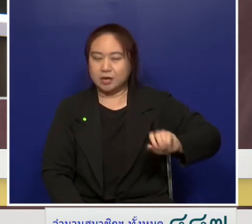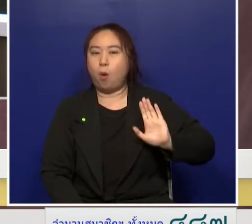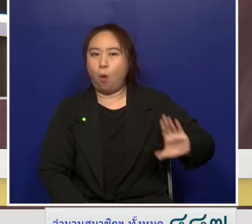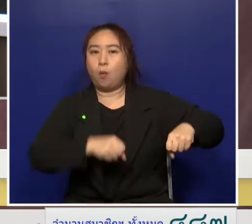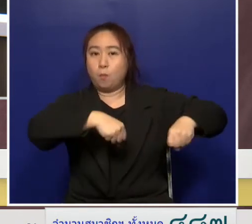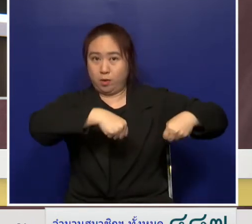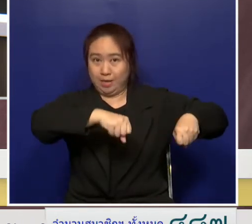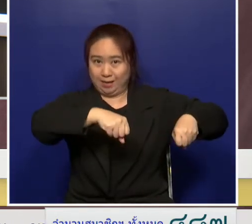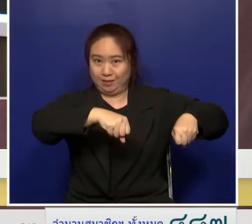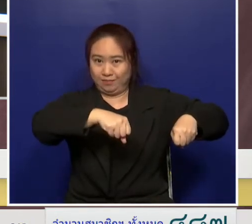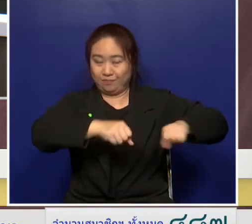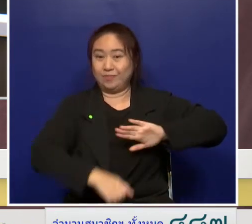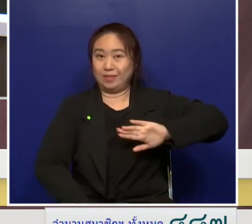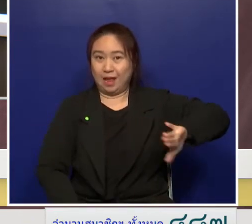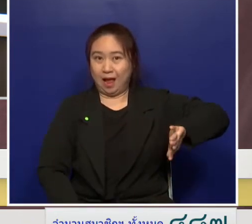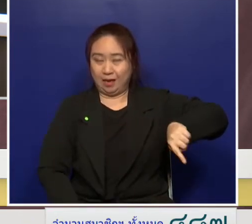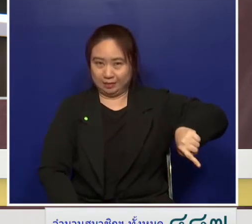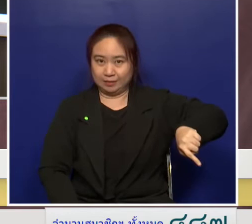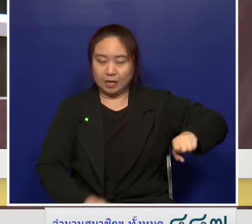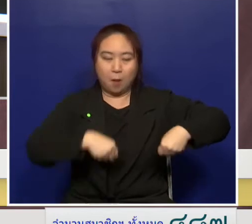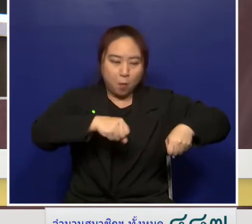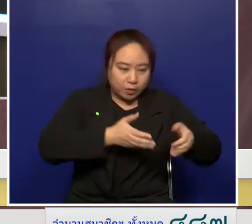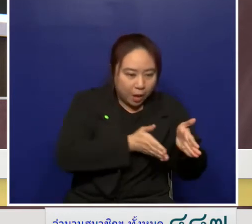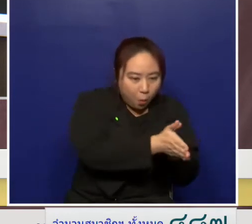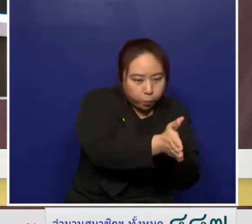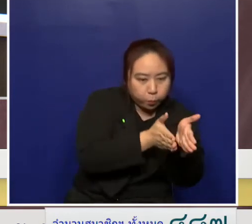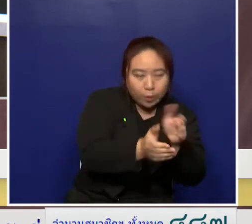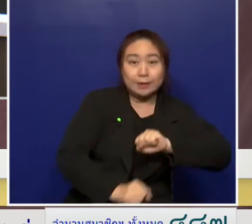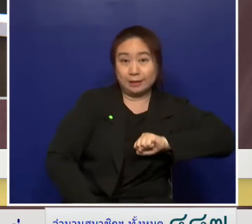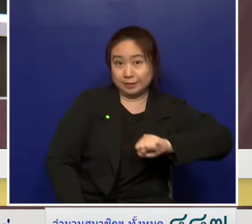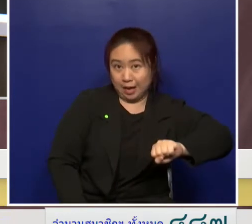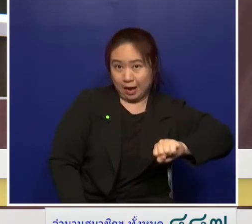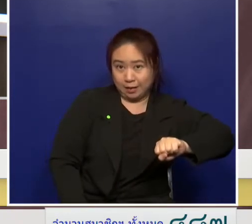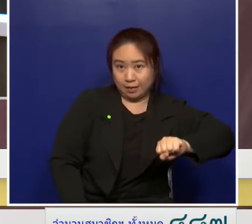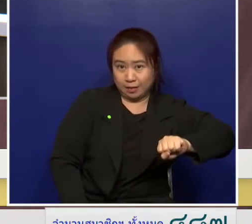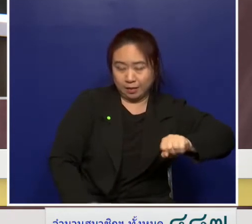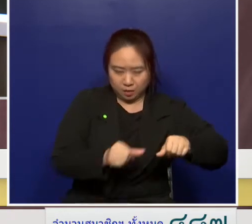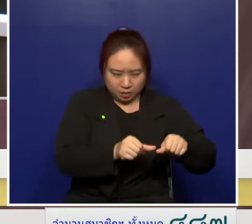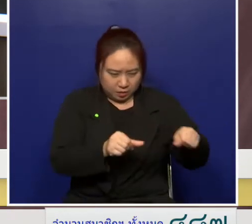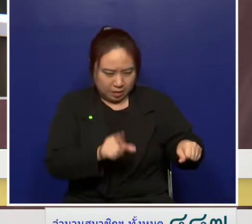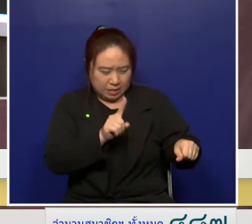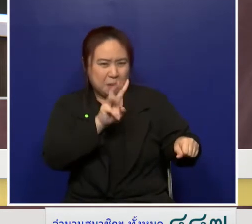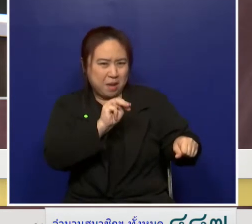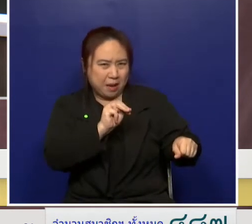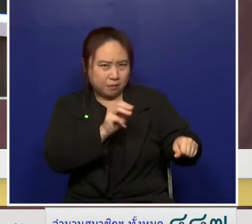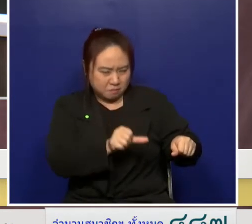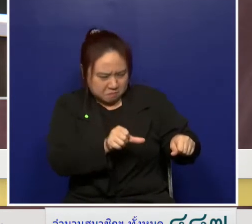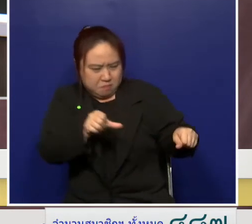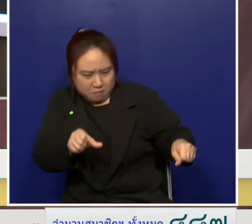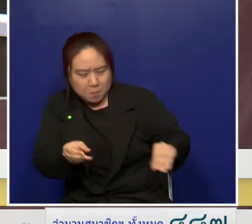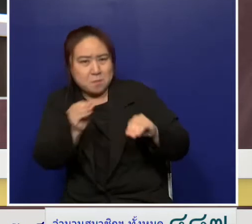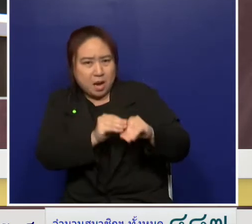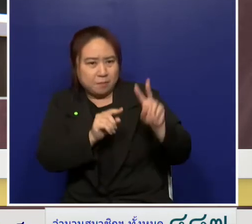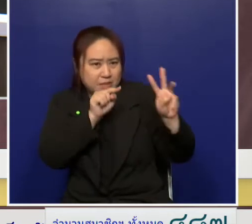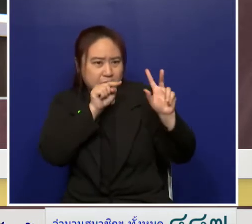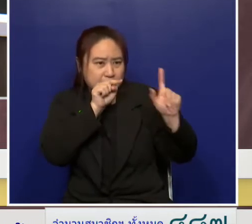นต หรอโตâuไทเนี่ยค่ะใช้ในการขับขี่จากหนึ่เมตรไมไม่เปล็ขยายเป็เมตรครึงค่ะเพื่อให้